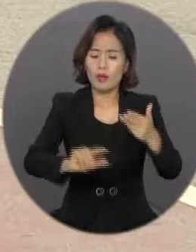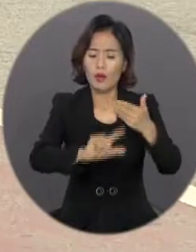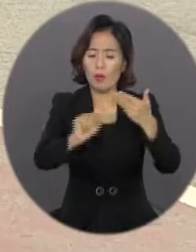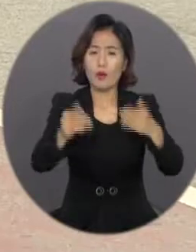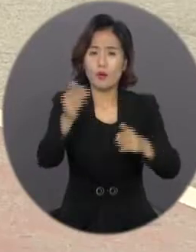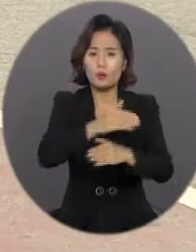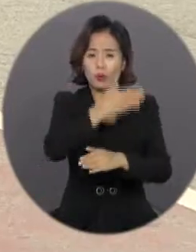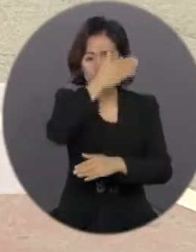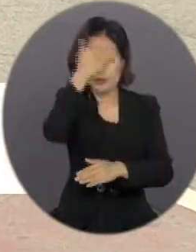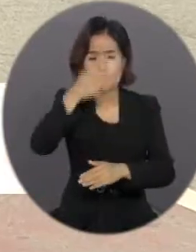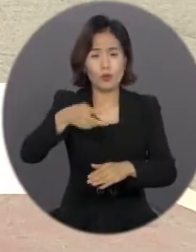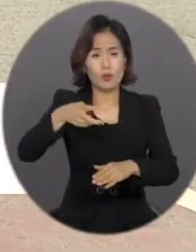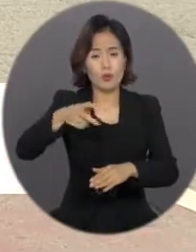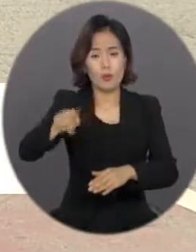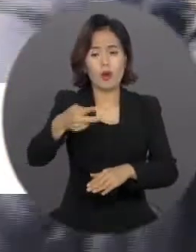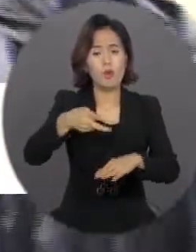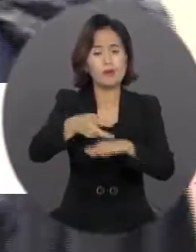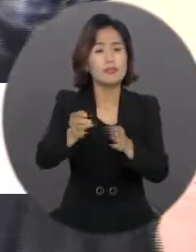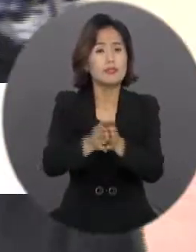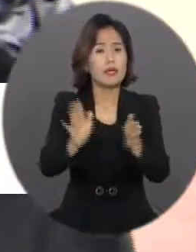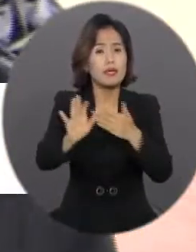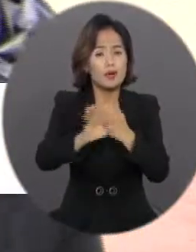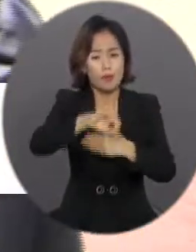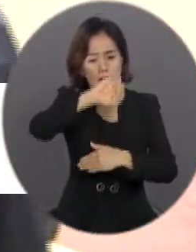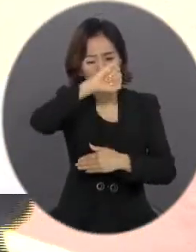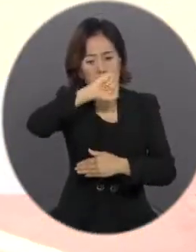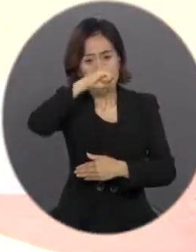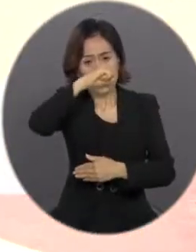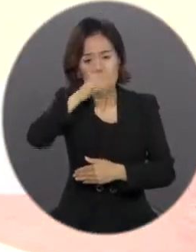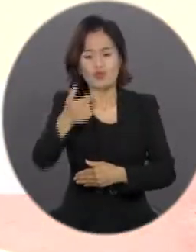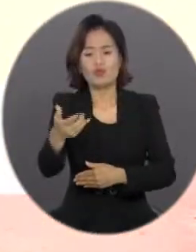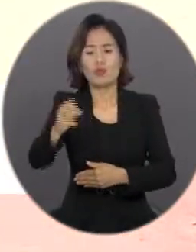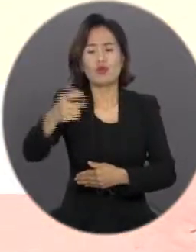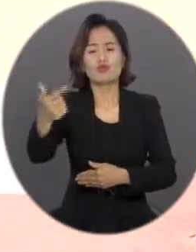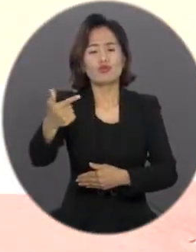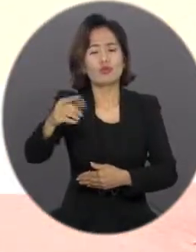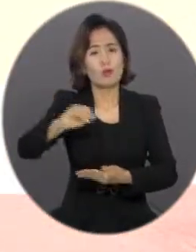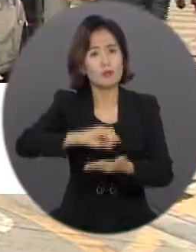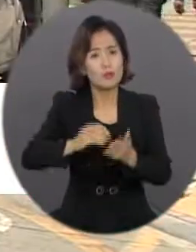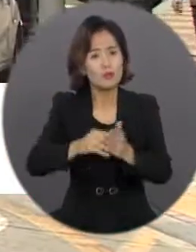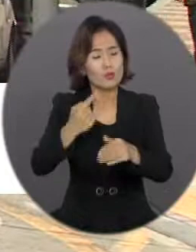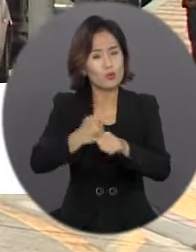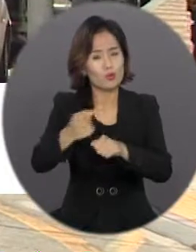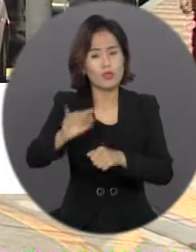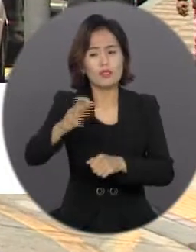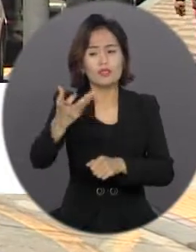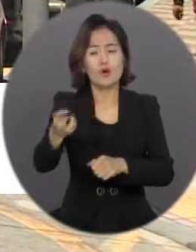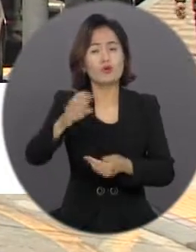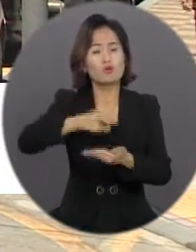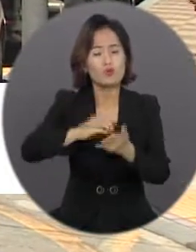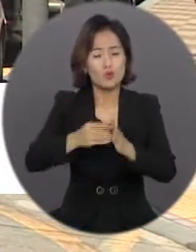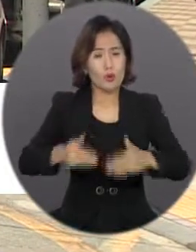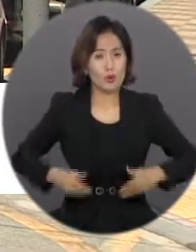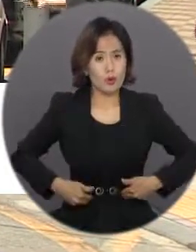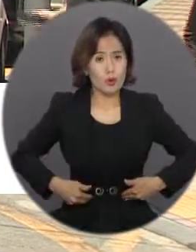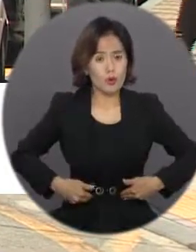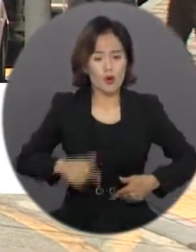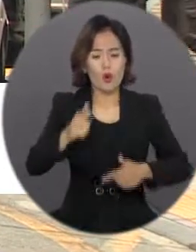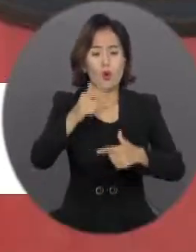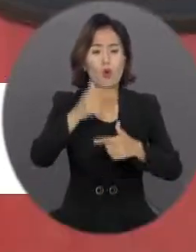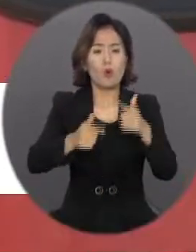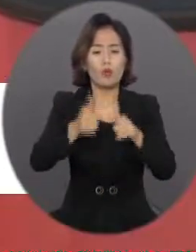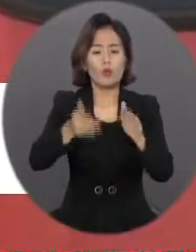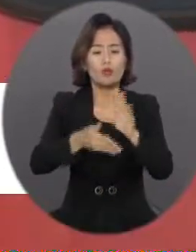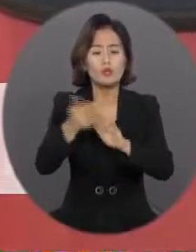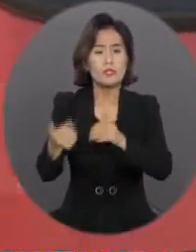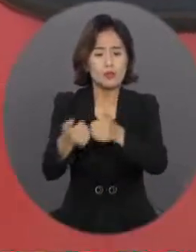8월부터 청소년 100원 버스를 도입하면 예산 6억 6천만 원, 내년부터는 19억여 원이 필요하다고